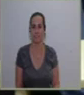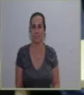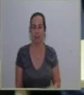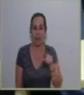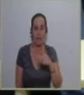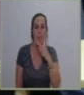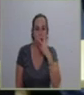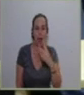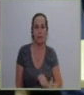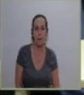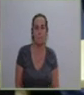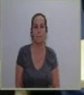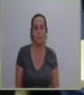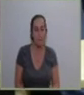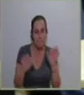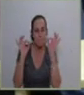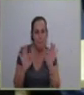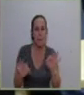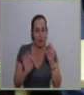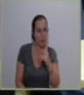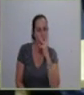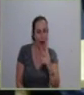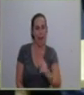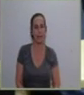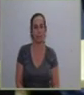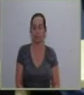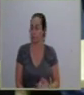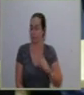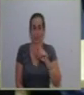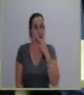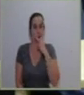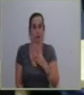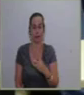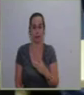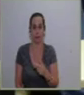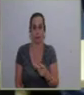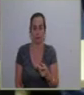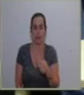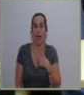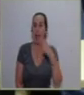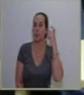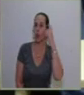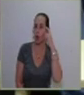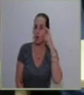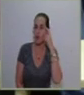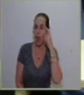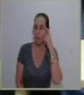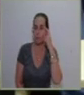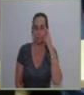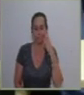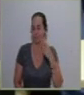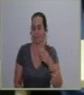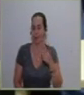אתם ראיתם את זה? לא, באמת, באמת, אתם ראיתם את זה? אני לא ראיתי. כאילו, את אפילו... אני חושבת שהשארתם את העיניים